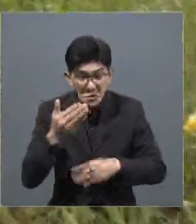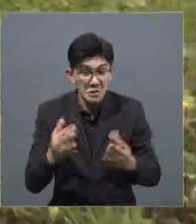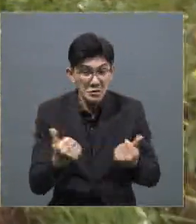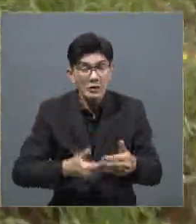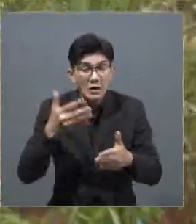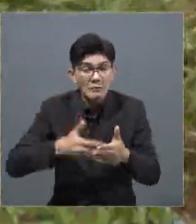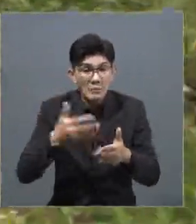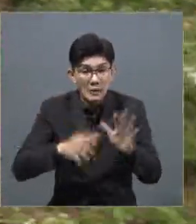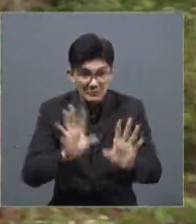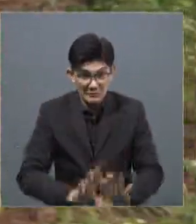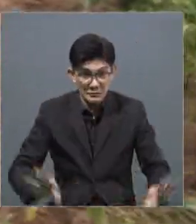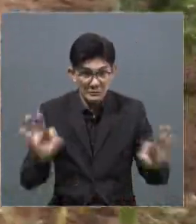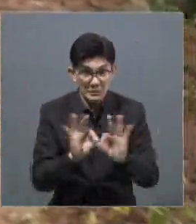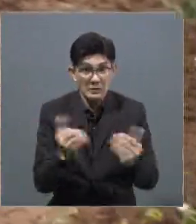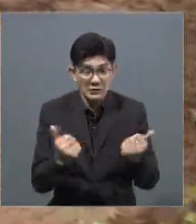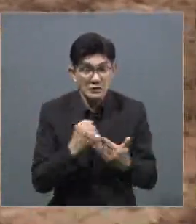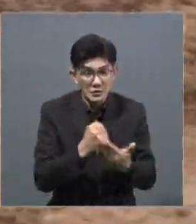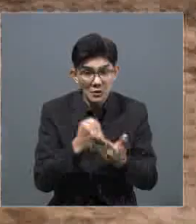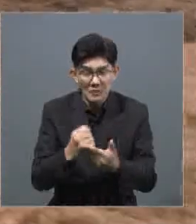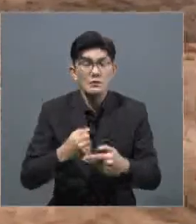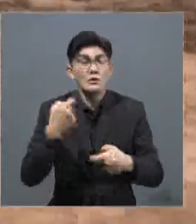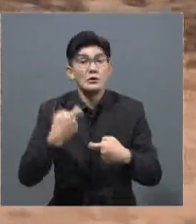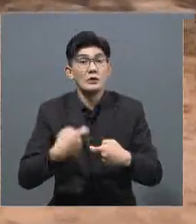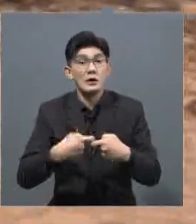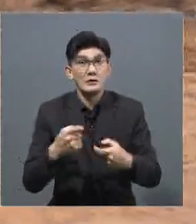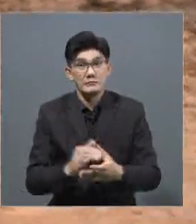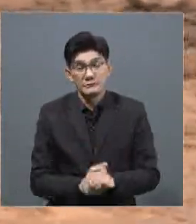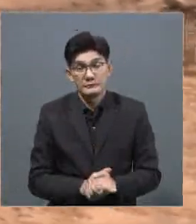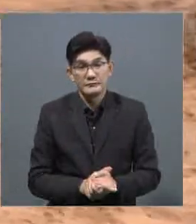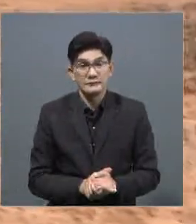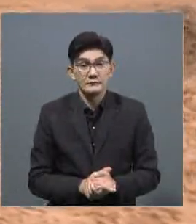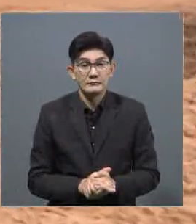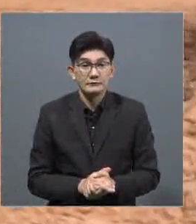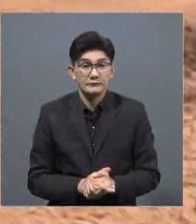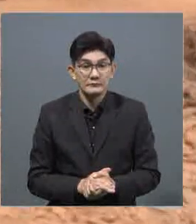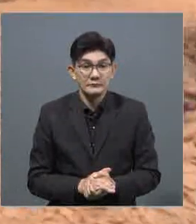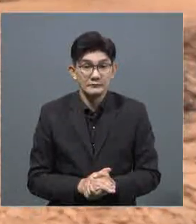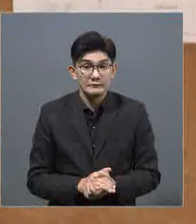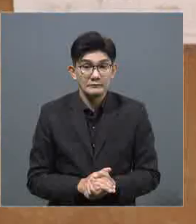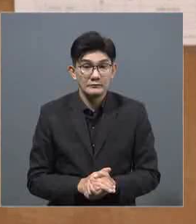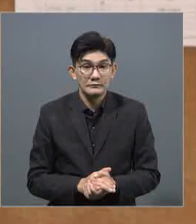เป็นอุปสรรคสำคัญที่ทำให้การช่วยเหลือนั้นเป็นไปอย่างยากลำบากครับ